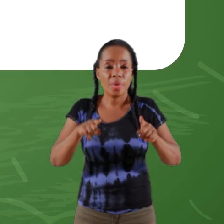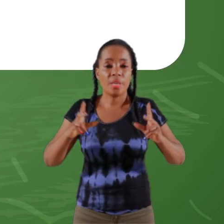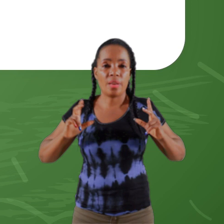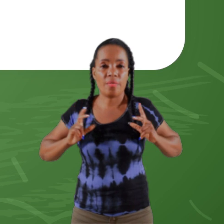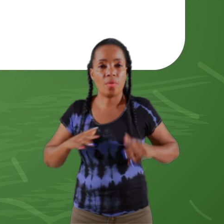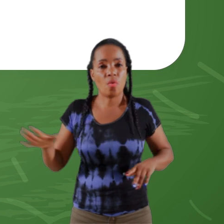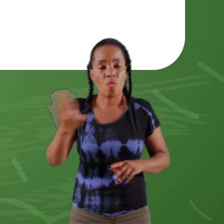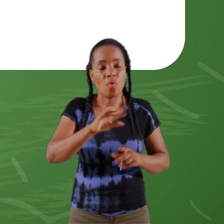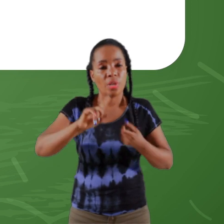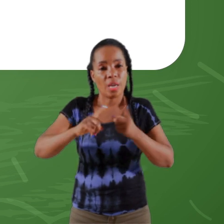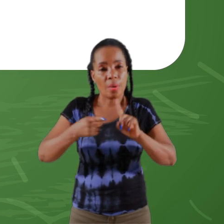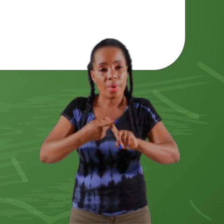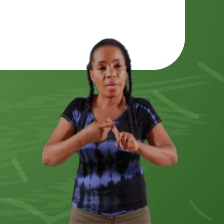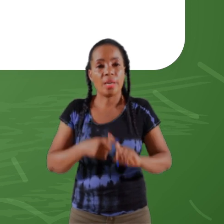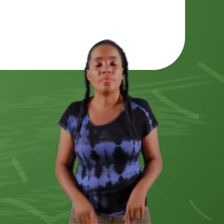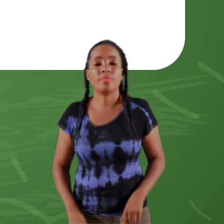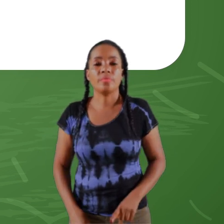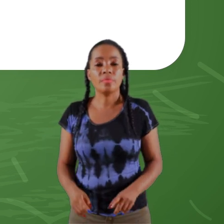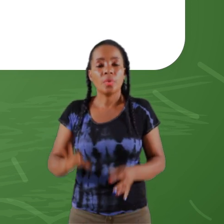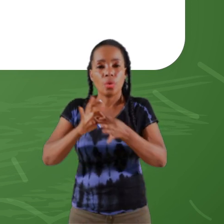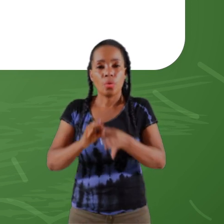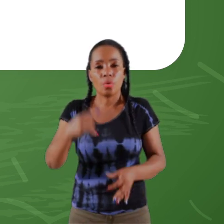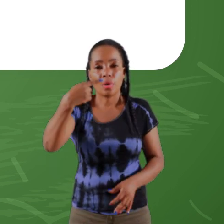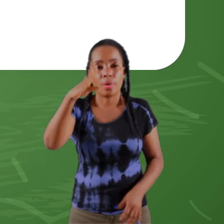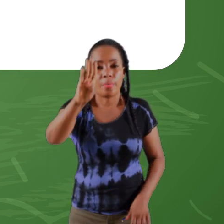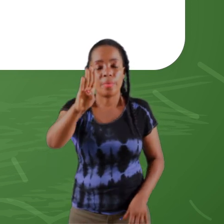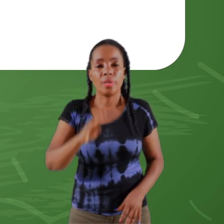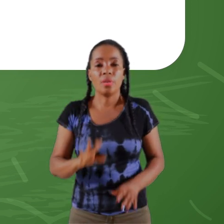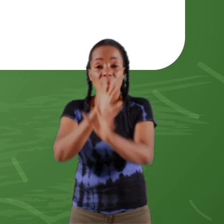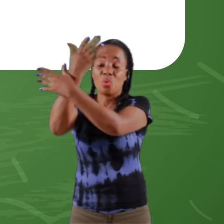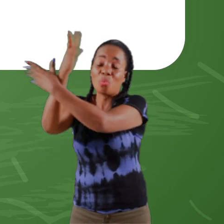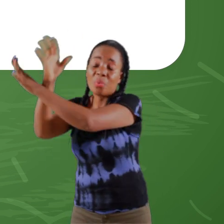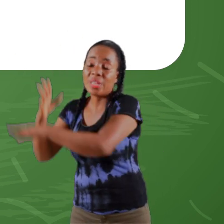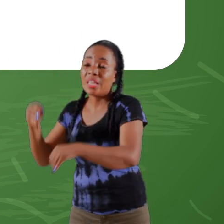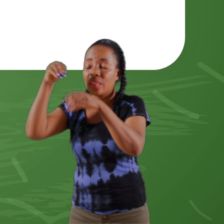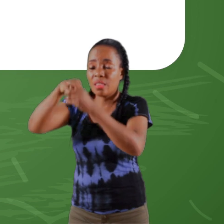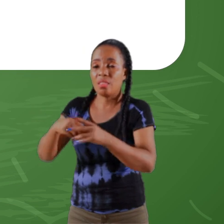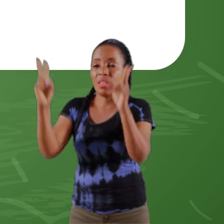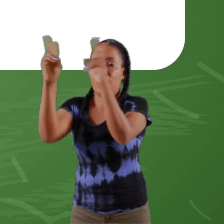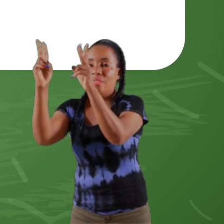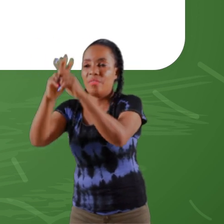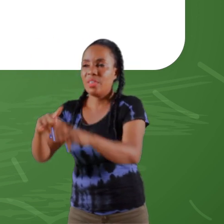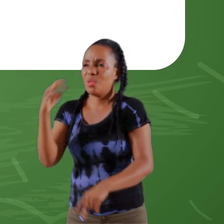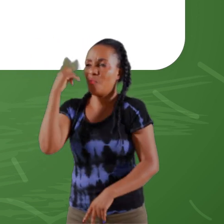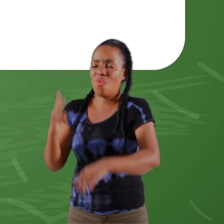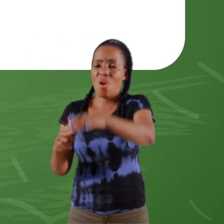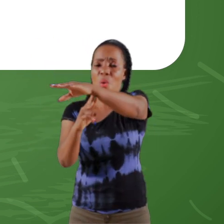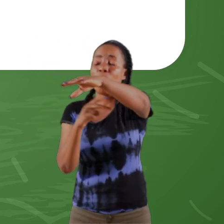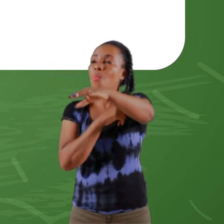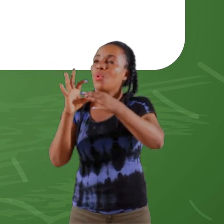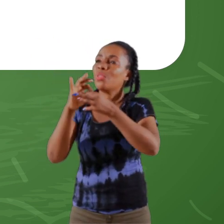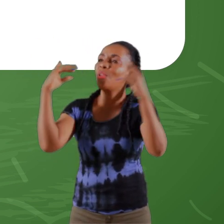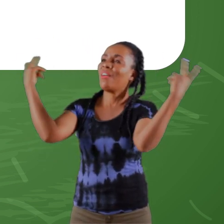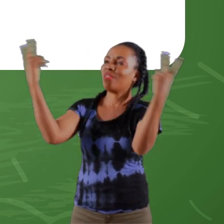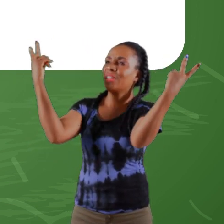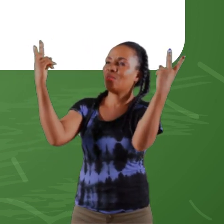un de vos camarades élèves, originaire de Grand Bassam, se promenant dans cette ville, voit le pont de la Victoire. Il